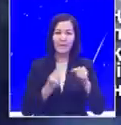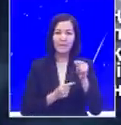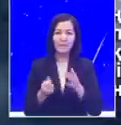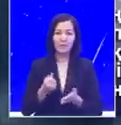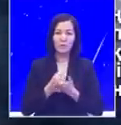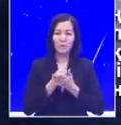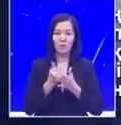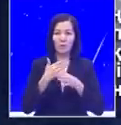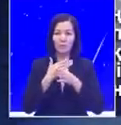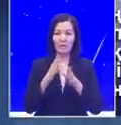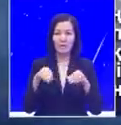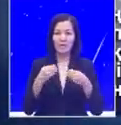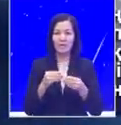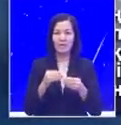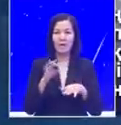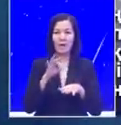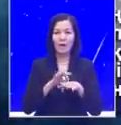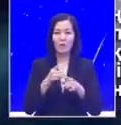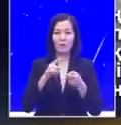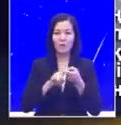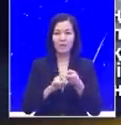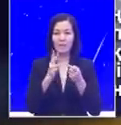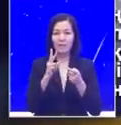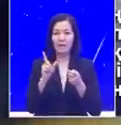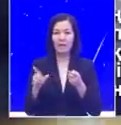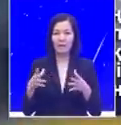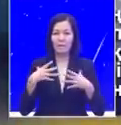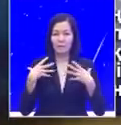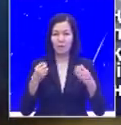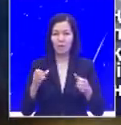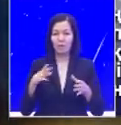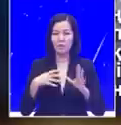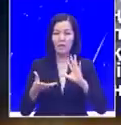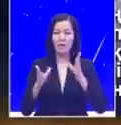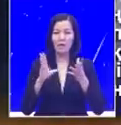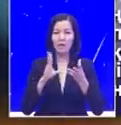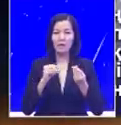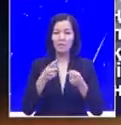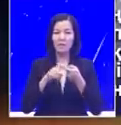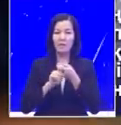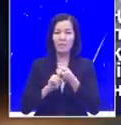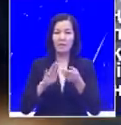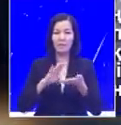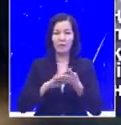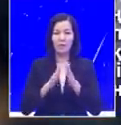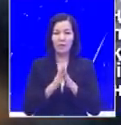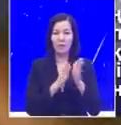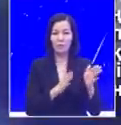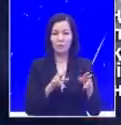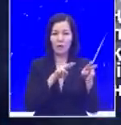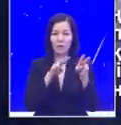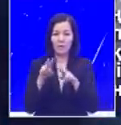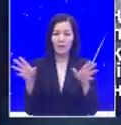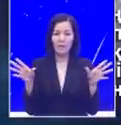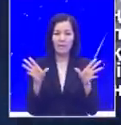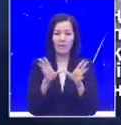қолдау көрсетіледі. Коронавирусқа шалдыққан екі азаматымыз емделіп шықты. Жалпы елдегі эпидемиялық жағдай бақылауда. Бәріміз бірге